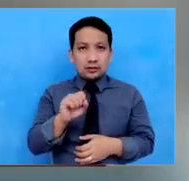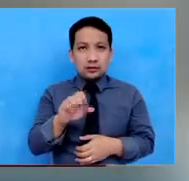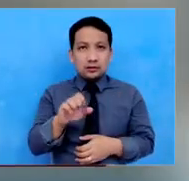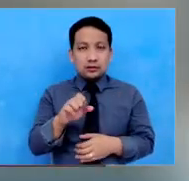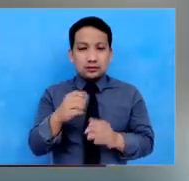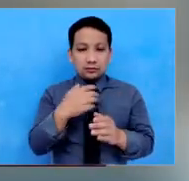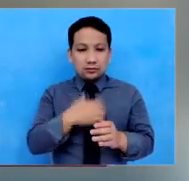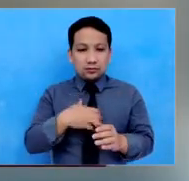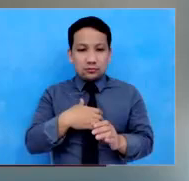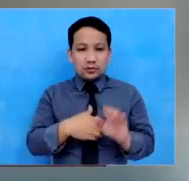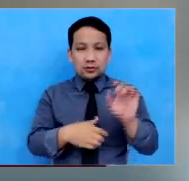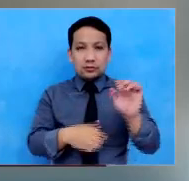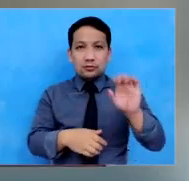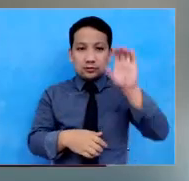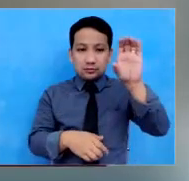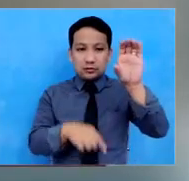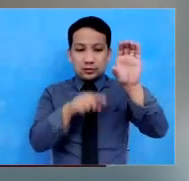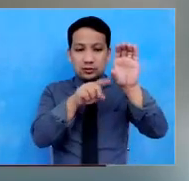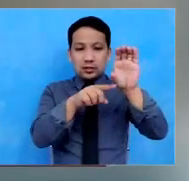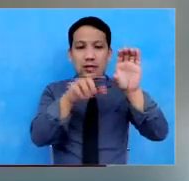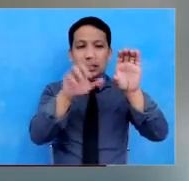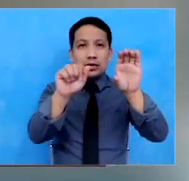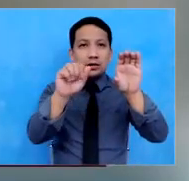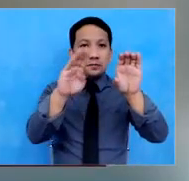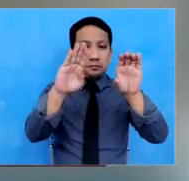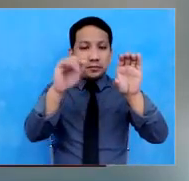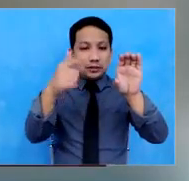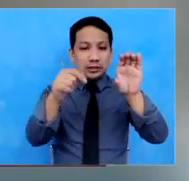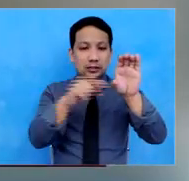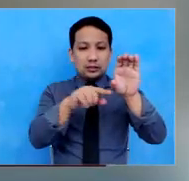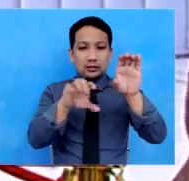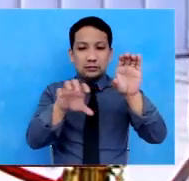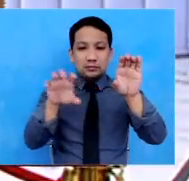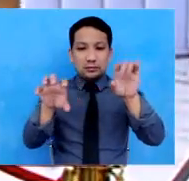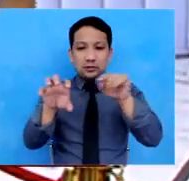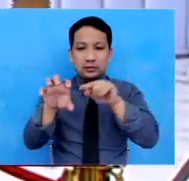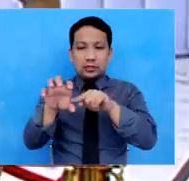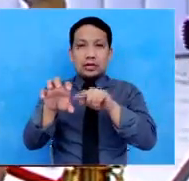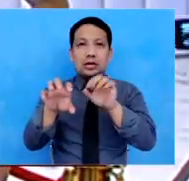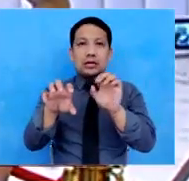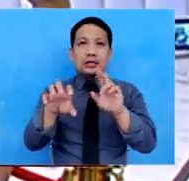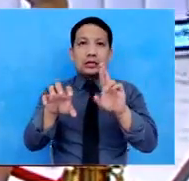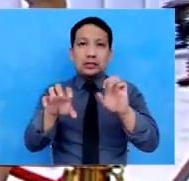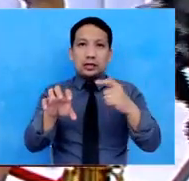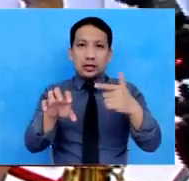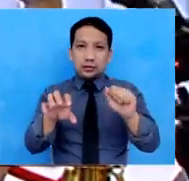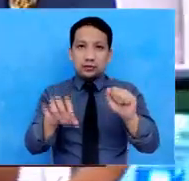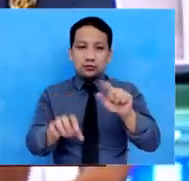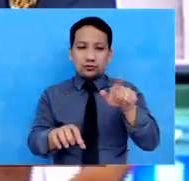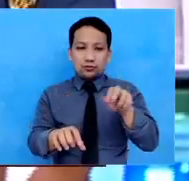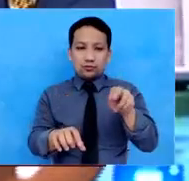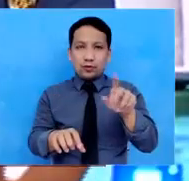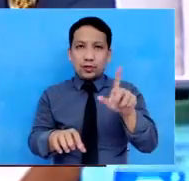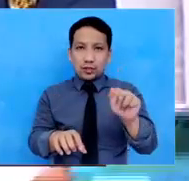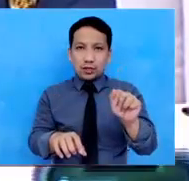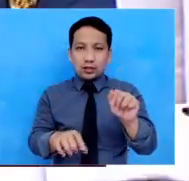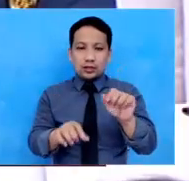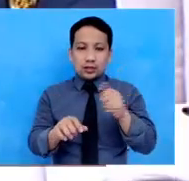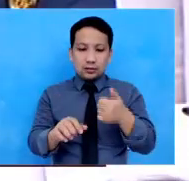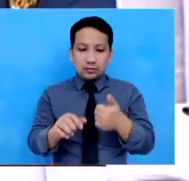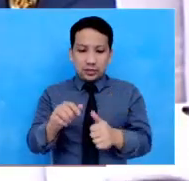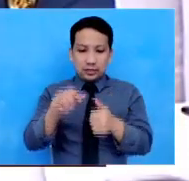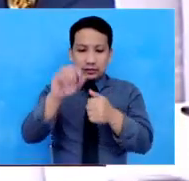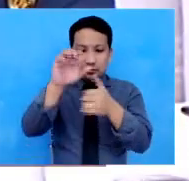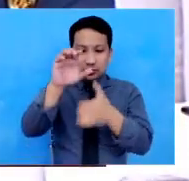Deputy Security Officer Ricardo Zulueta at 10 preso. Dinetalye kanina sa presko ng pagpatay kay Ka Percy at sa